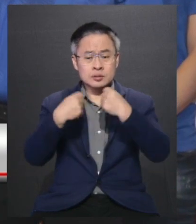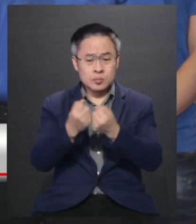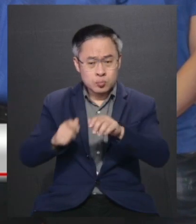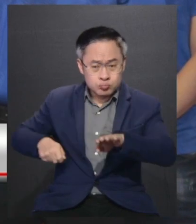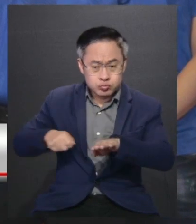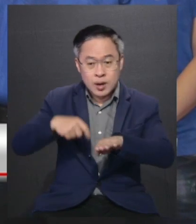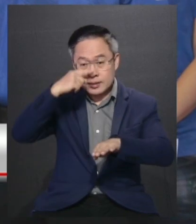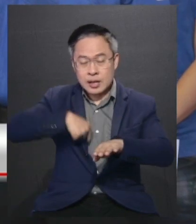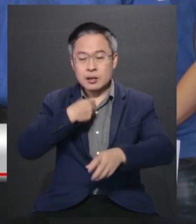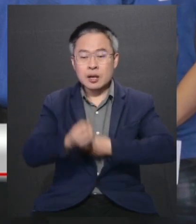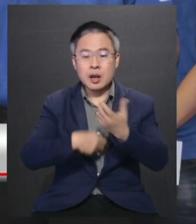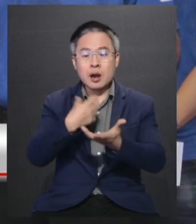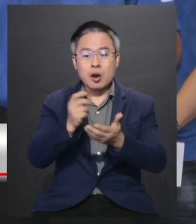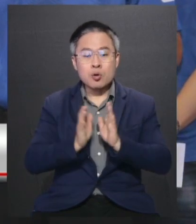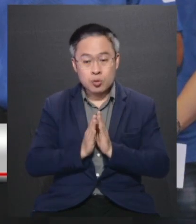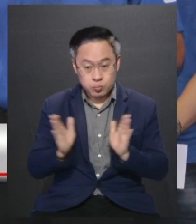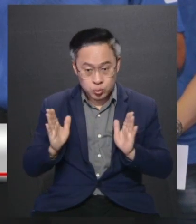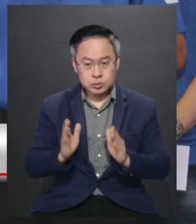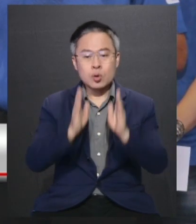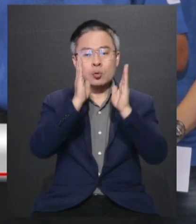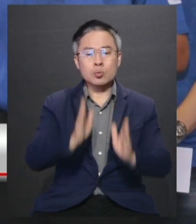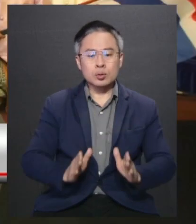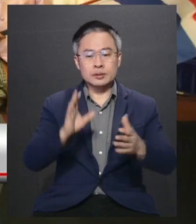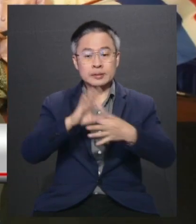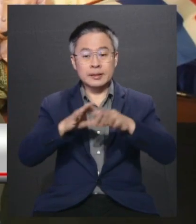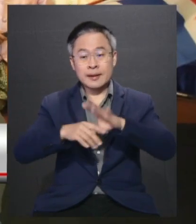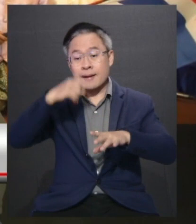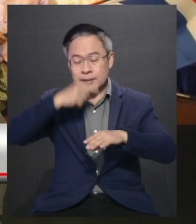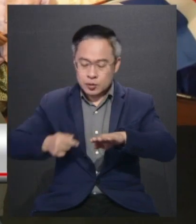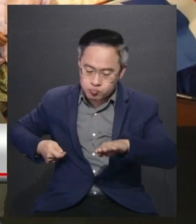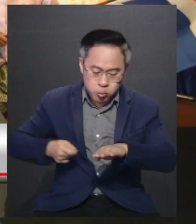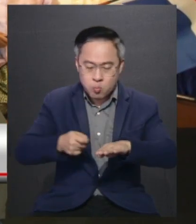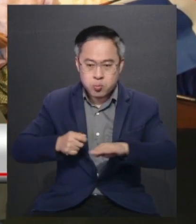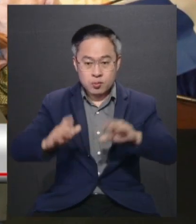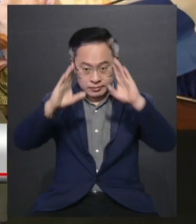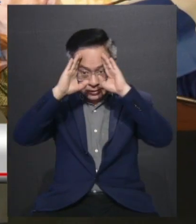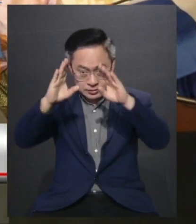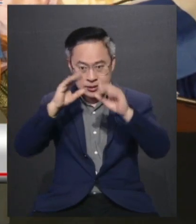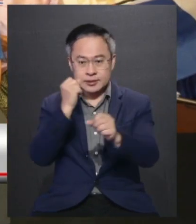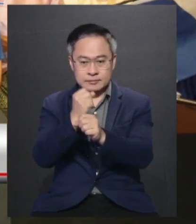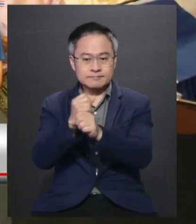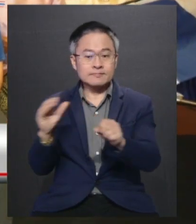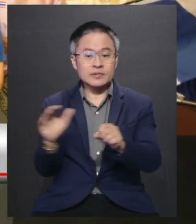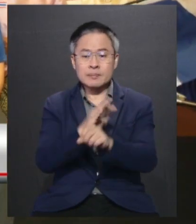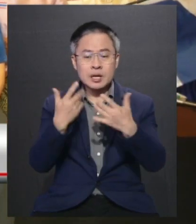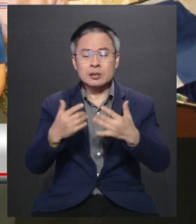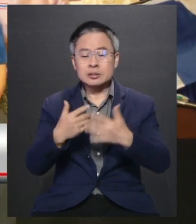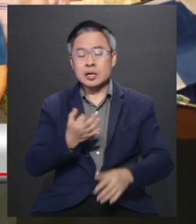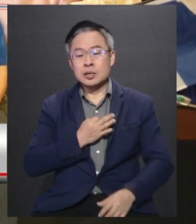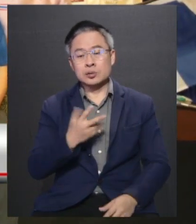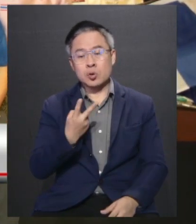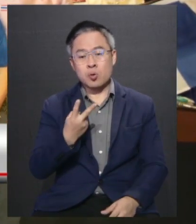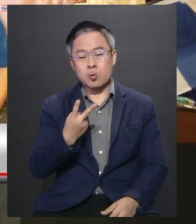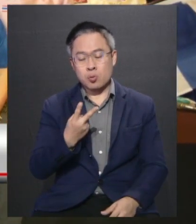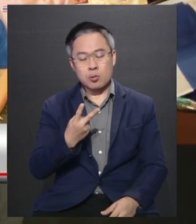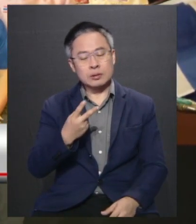ต้องขอขอบคุณนักกีฬาทุกคนที่ช่วยกันทำหน้าที่เพื่อประเทศชาติอย่างเต็มที่ถึงแม้จะไม่เป็น